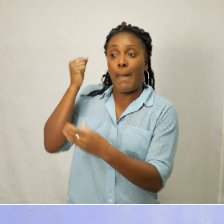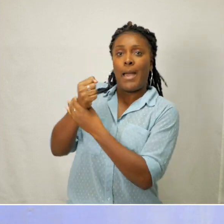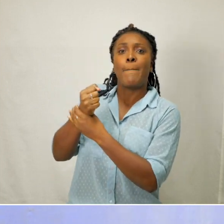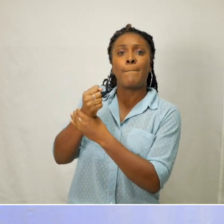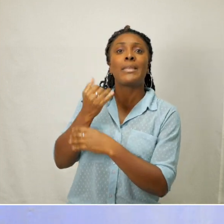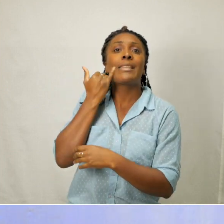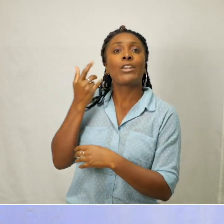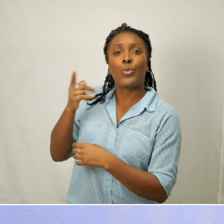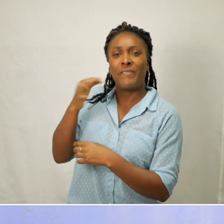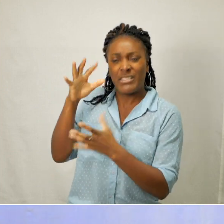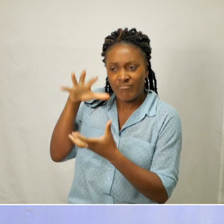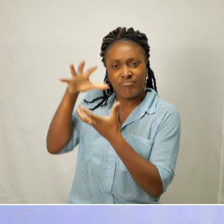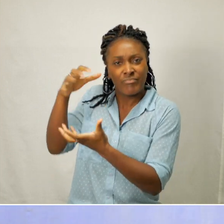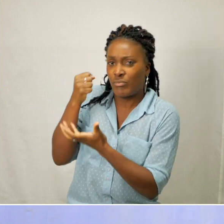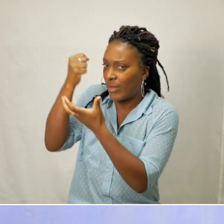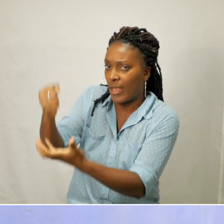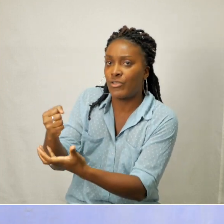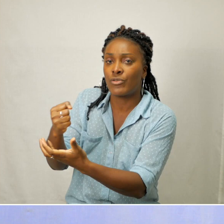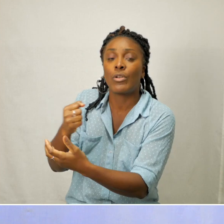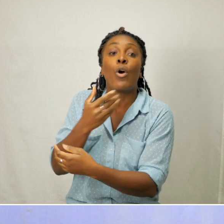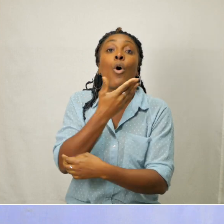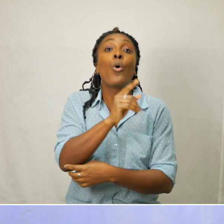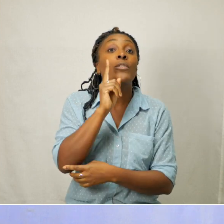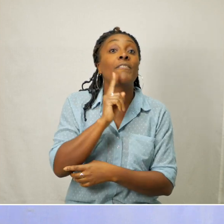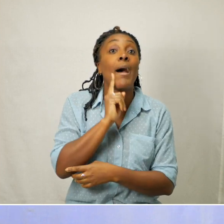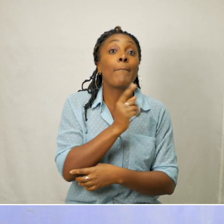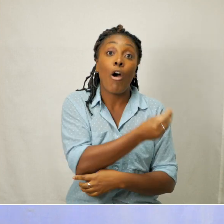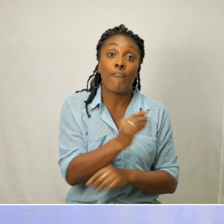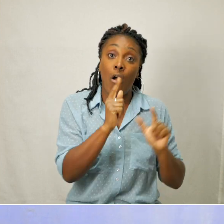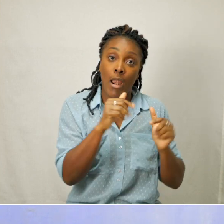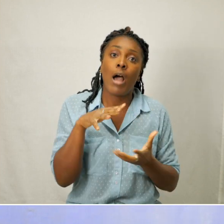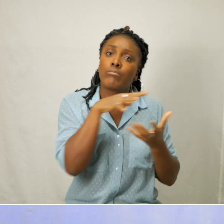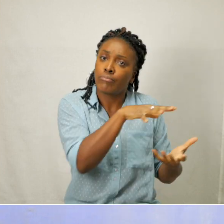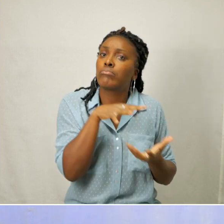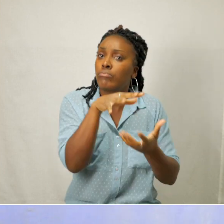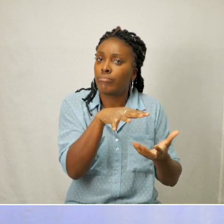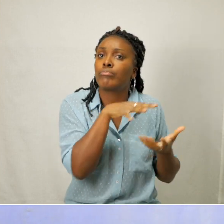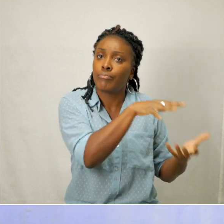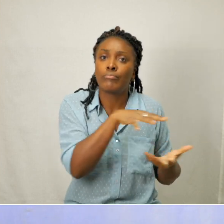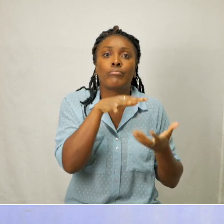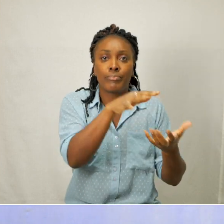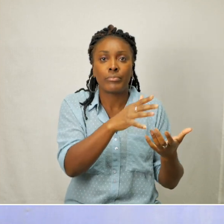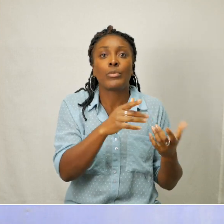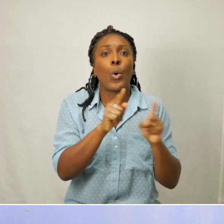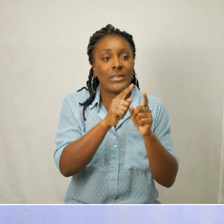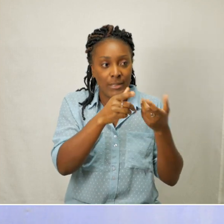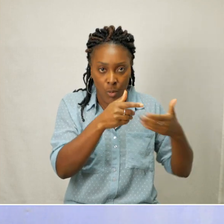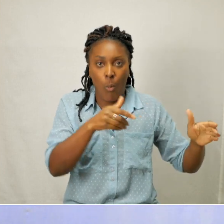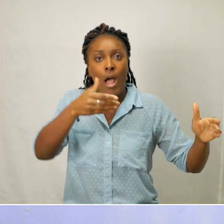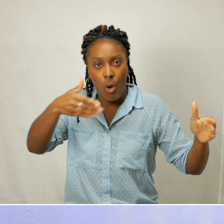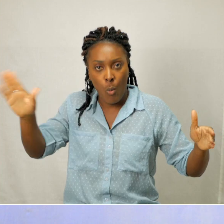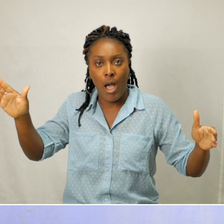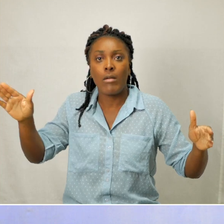Abraham donna tous ses biens à Isaac, il fit des dons aux fils de ses concubines, et tandis qu'il vivait encore, il les envoya loin de son fils